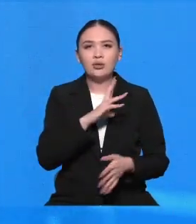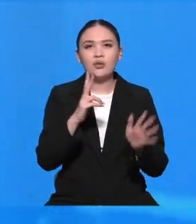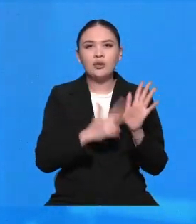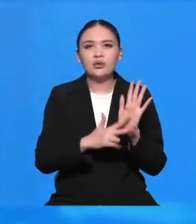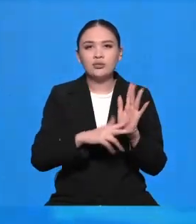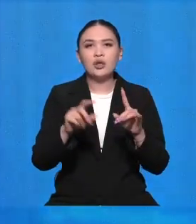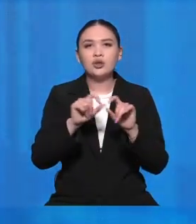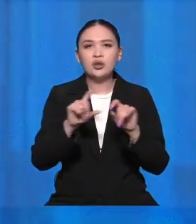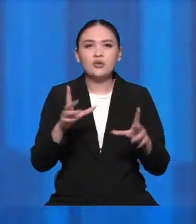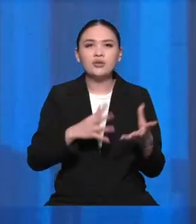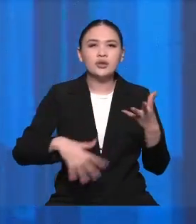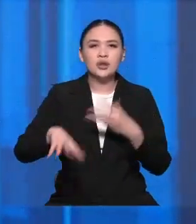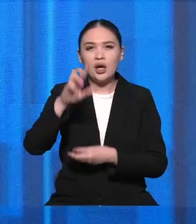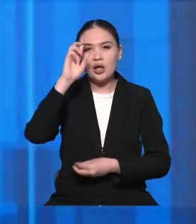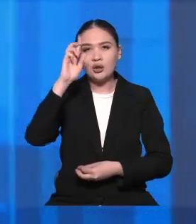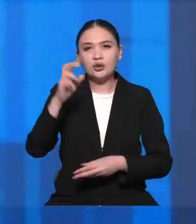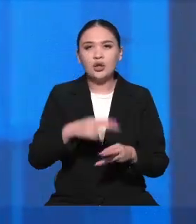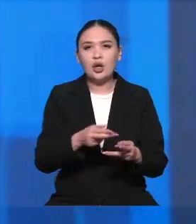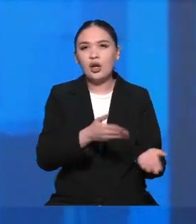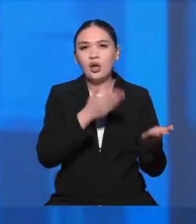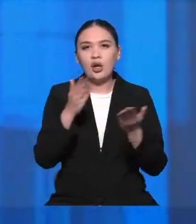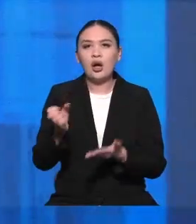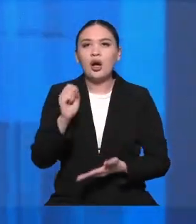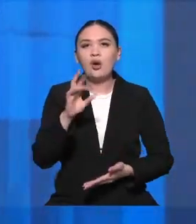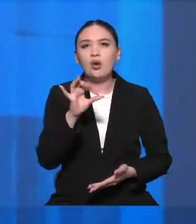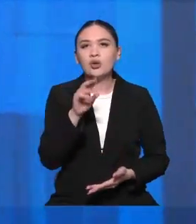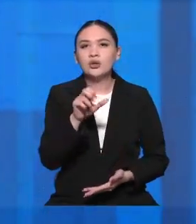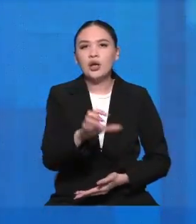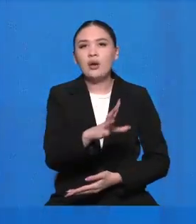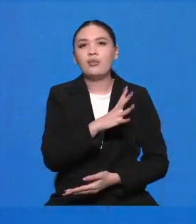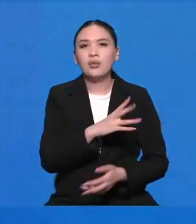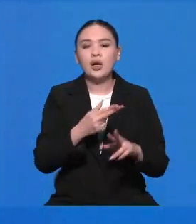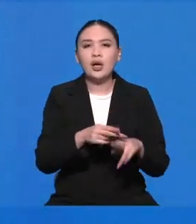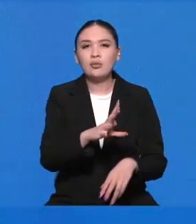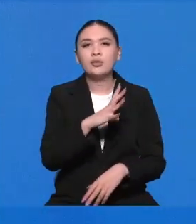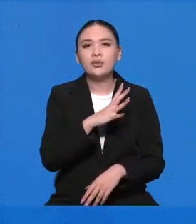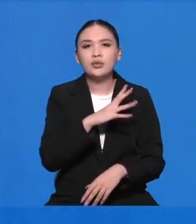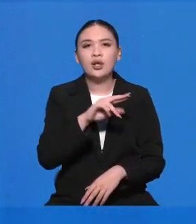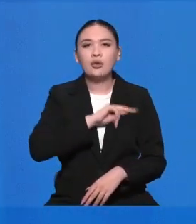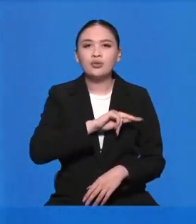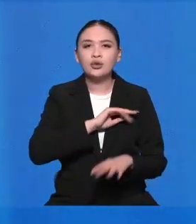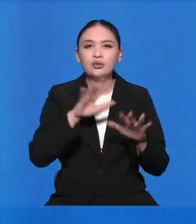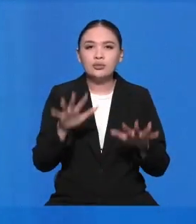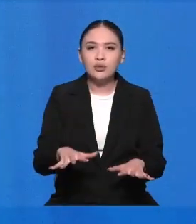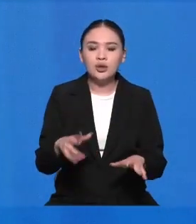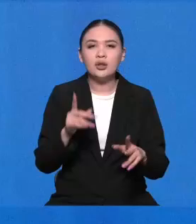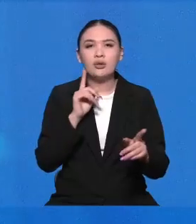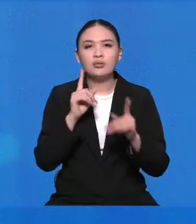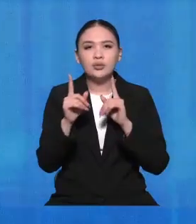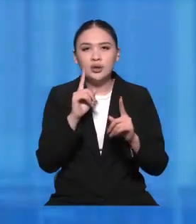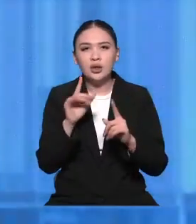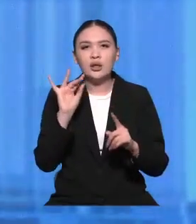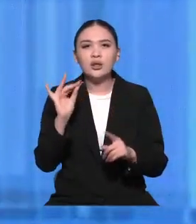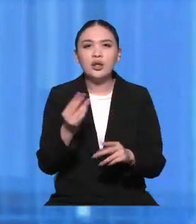80 школьников со всей страны получили возможность посетить Ахорду. Они побывали в рабочем кабинете, зале пресс-конференции, а